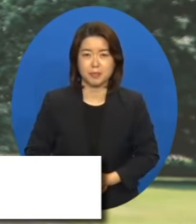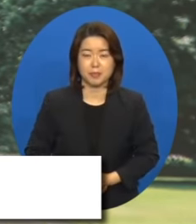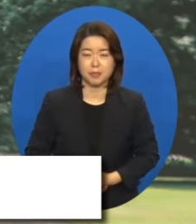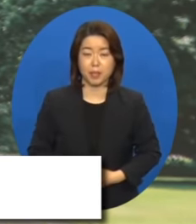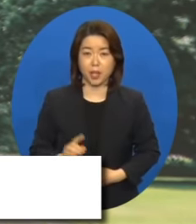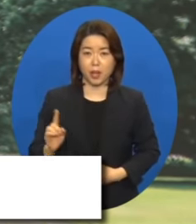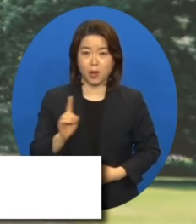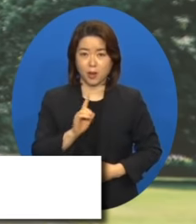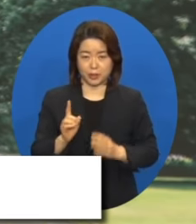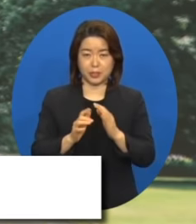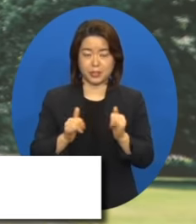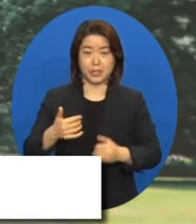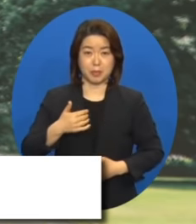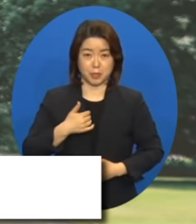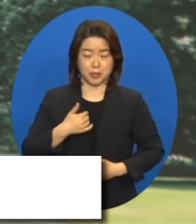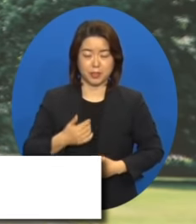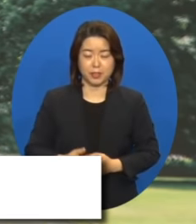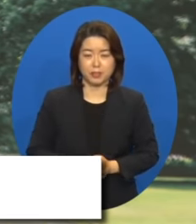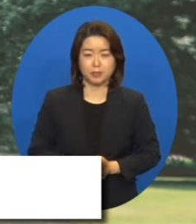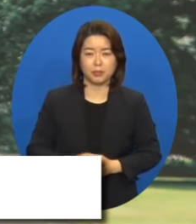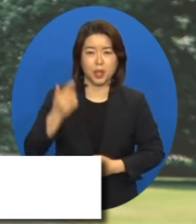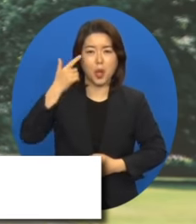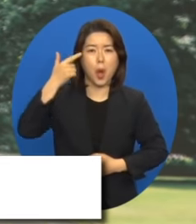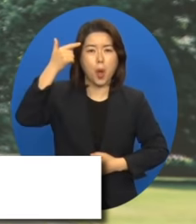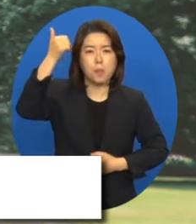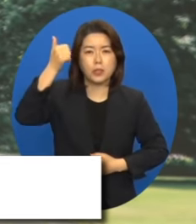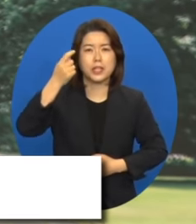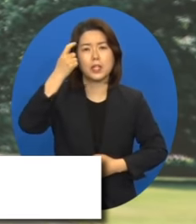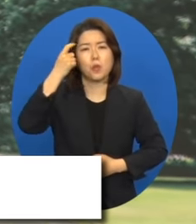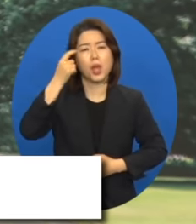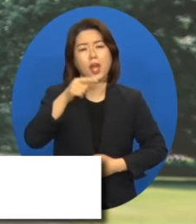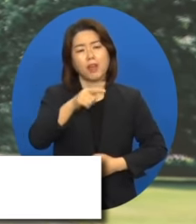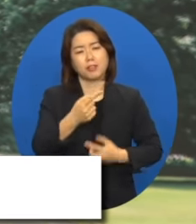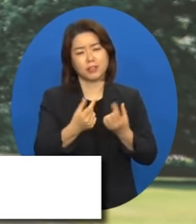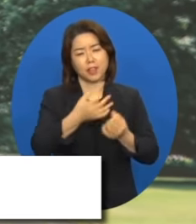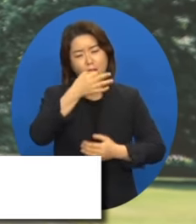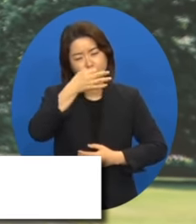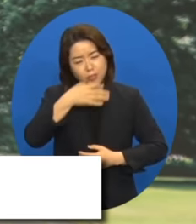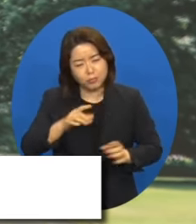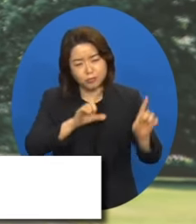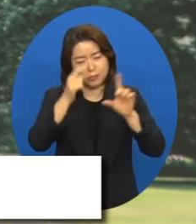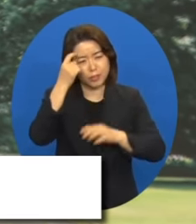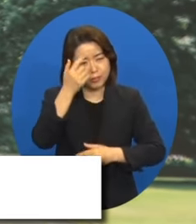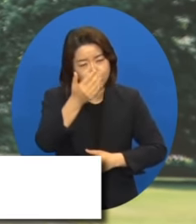어떤 분들이 저에게 목사님은 왜 그렇게 힘들게 사세요? 그러면서